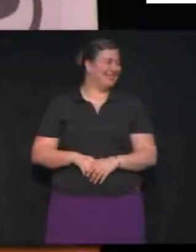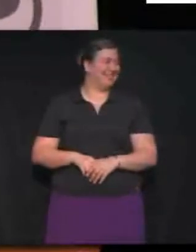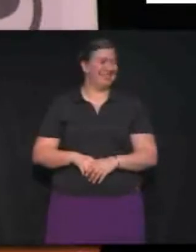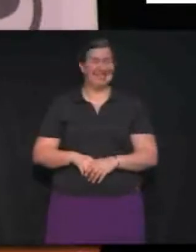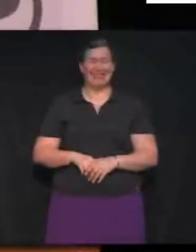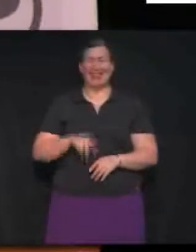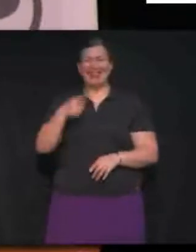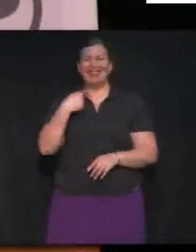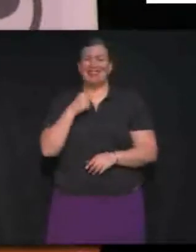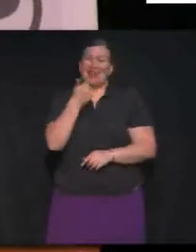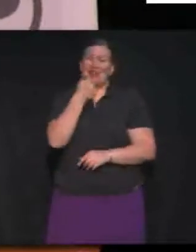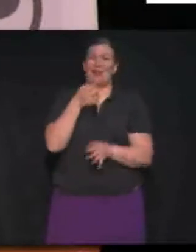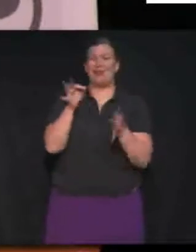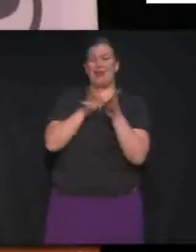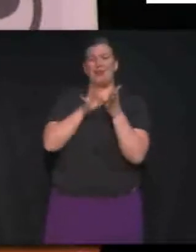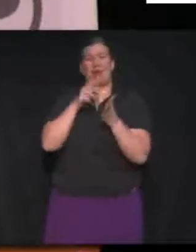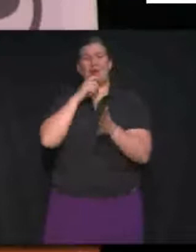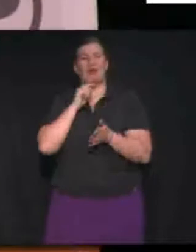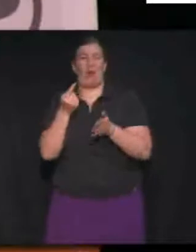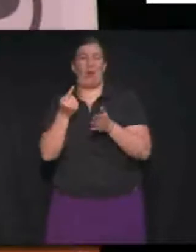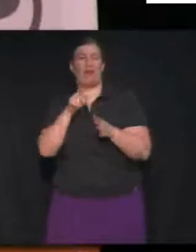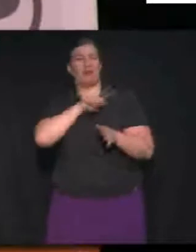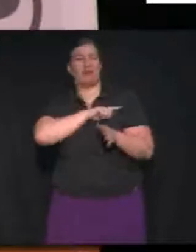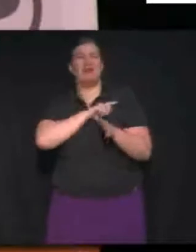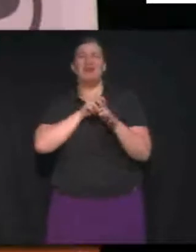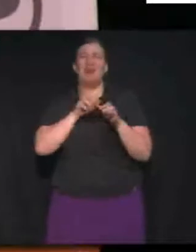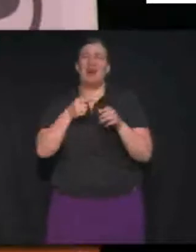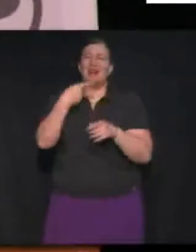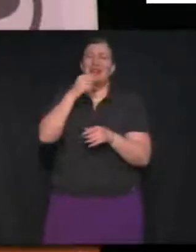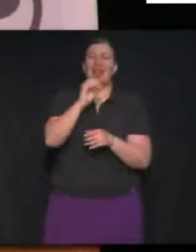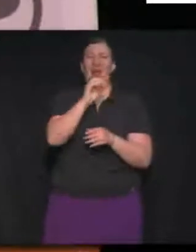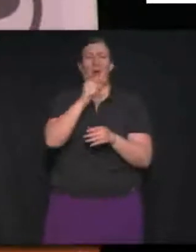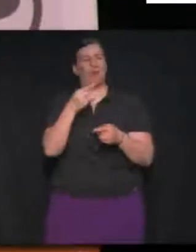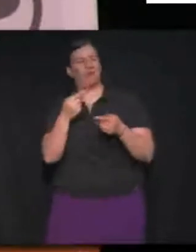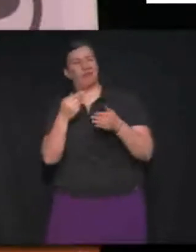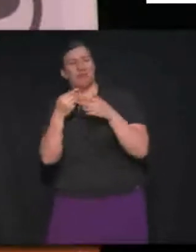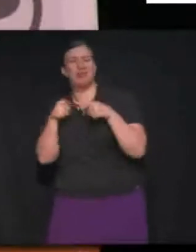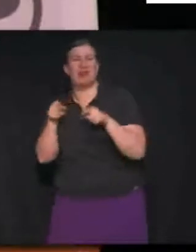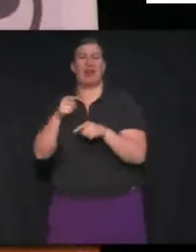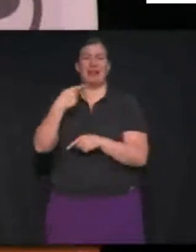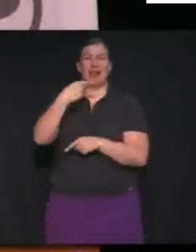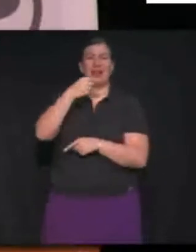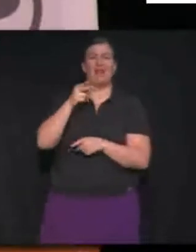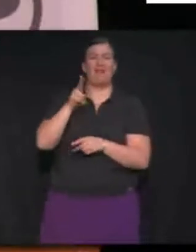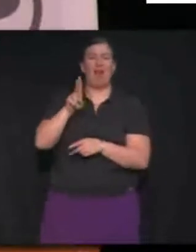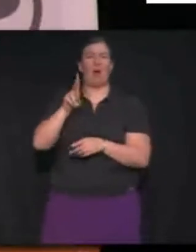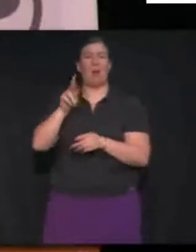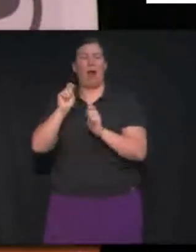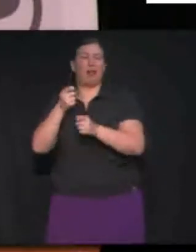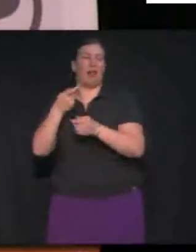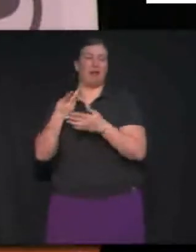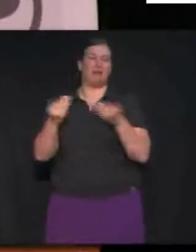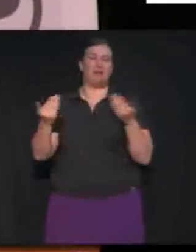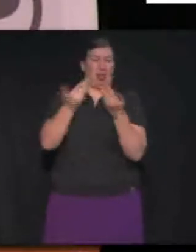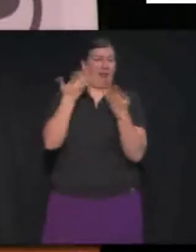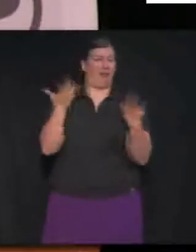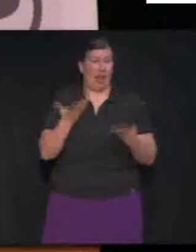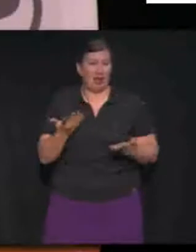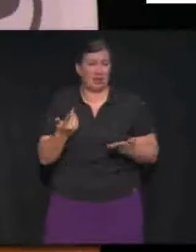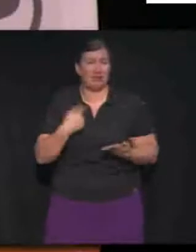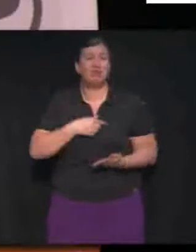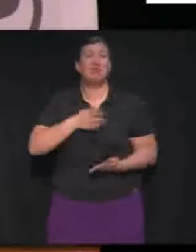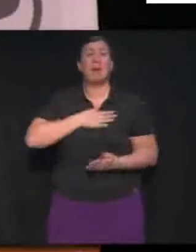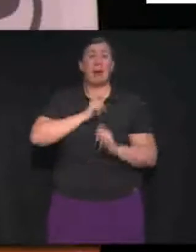Geschäftsordnung im Antrag 29 von der Gestaltung in den SMV Anträgen mein Antrag sieht einziger meine ich vor